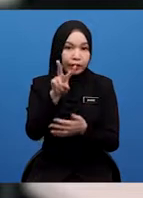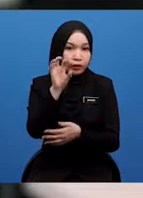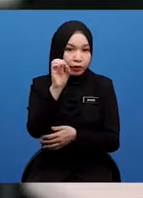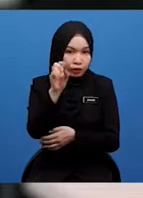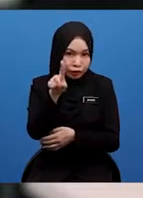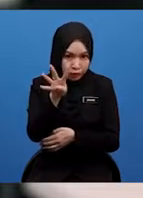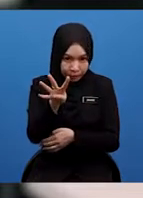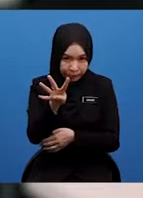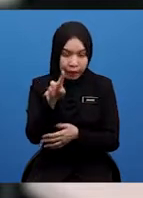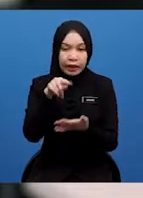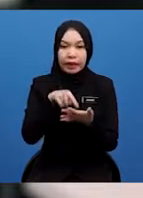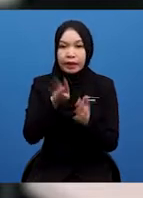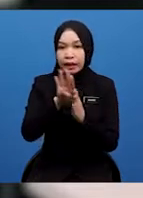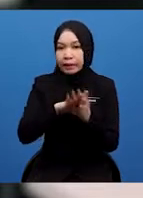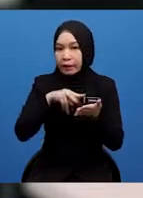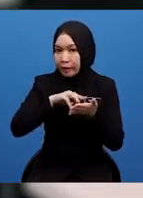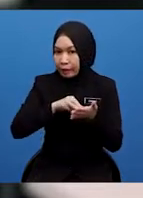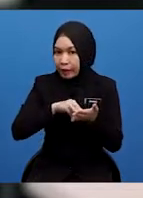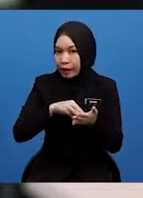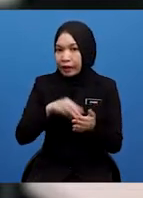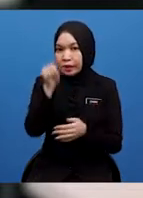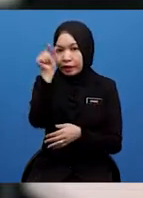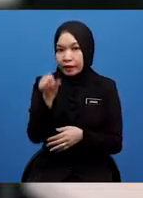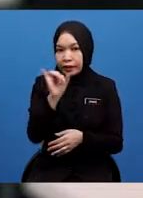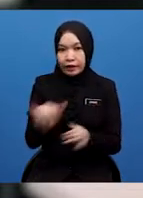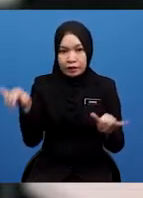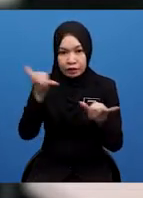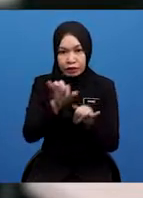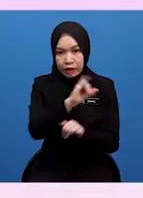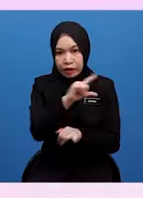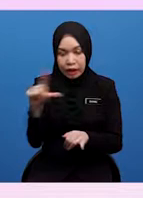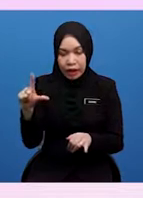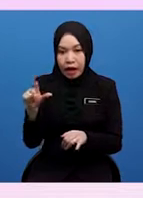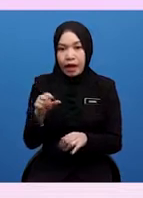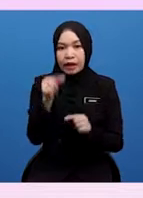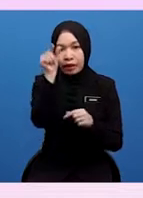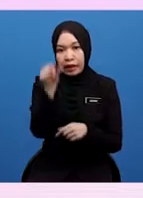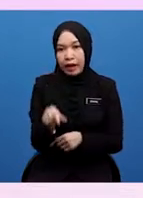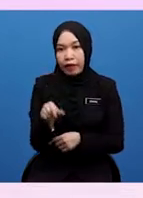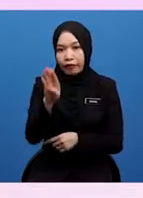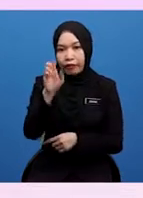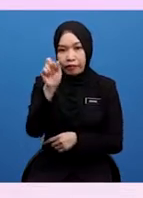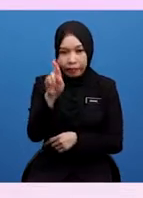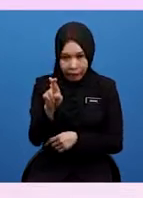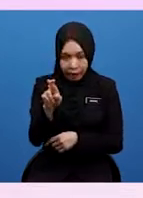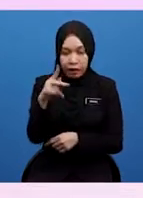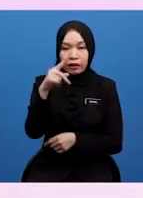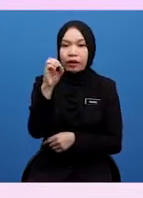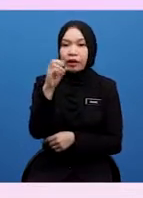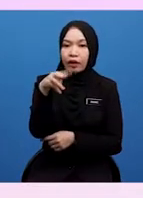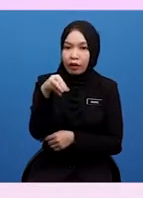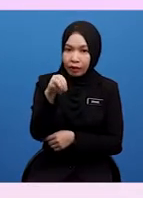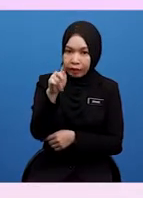bermakna graf yang sesuai adalah graf bar compound. Manakala kehendak soalan